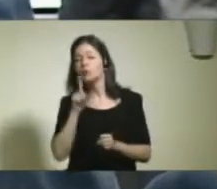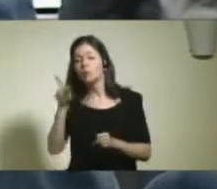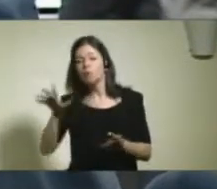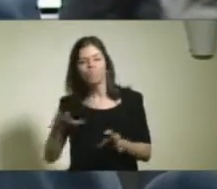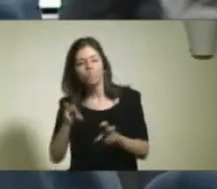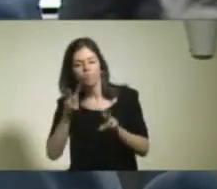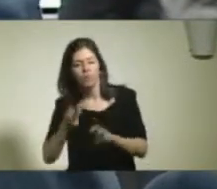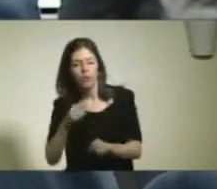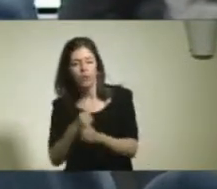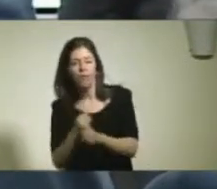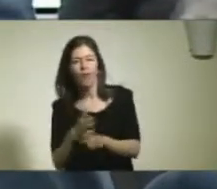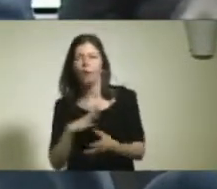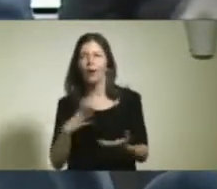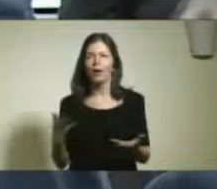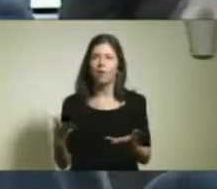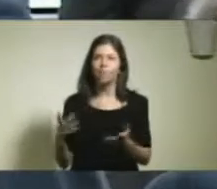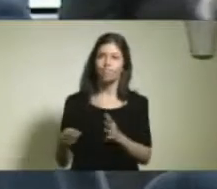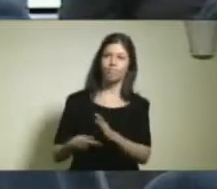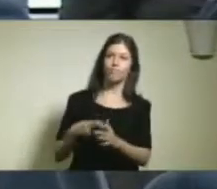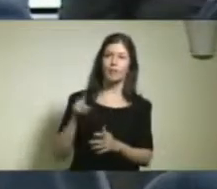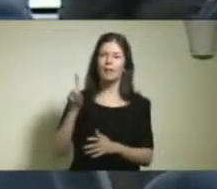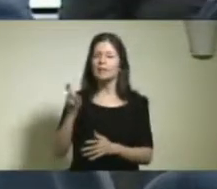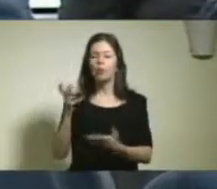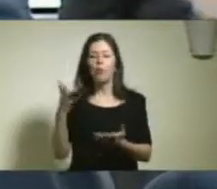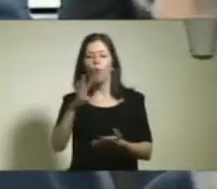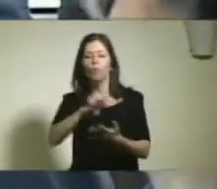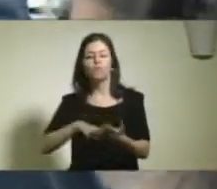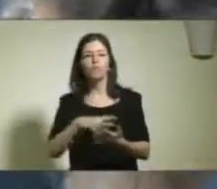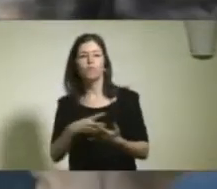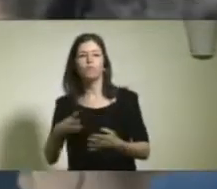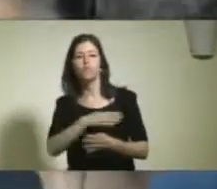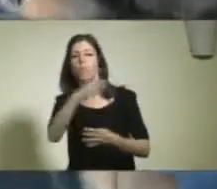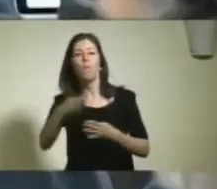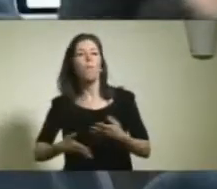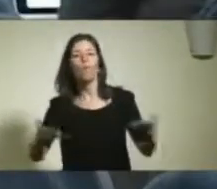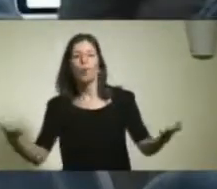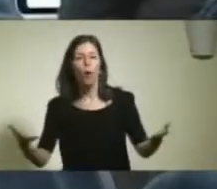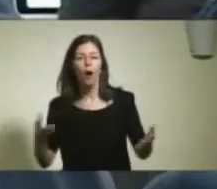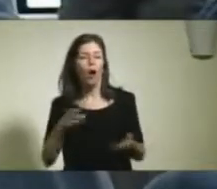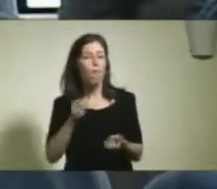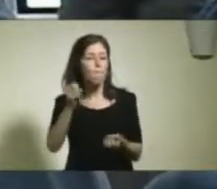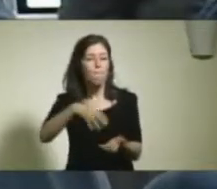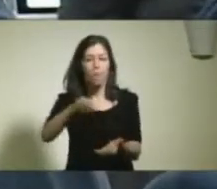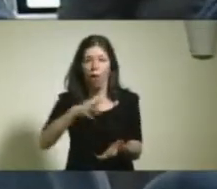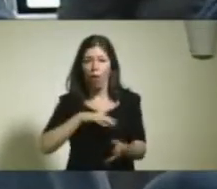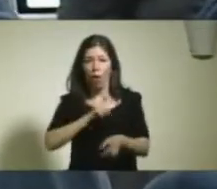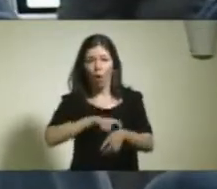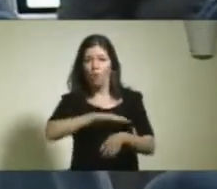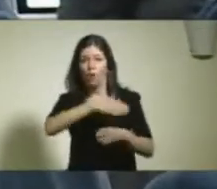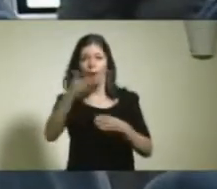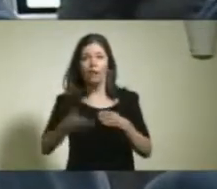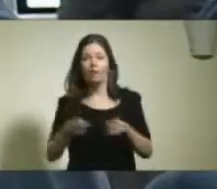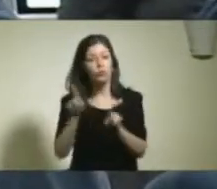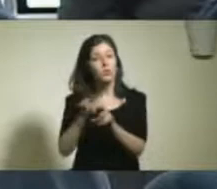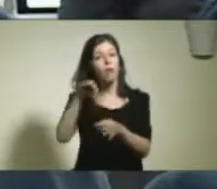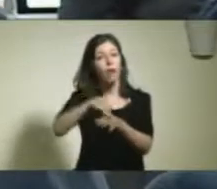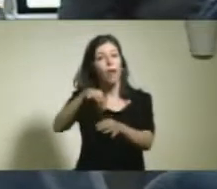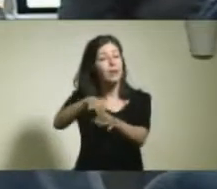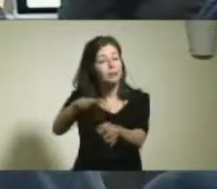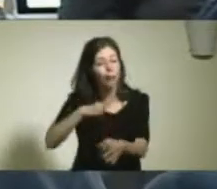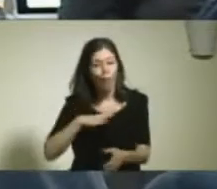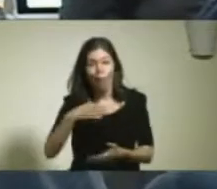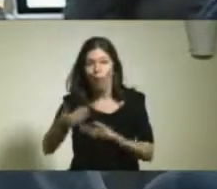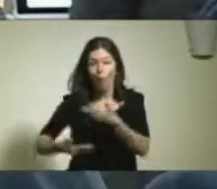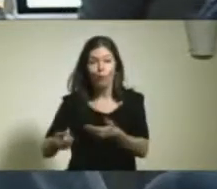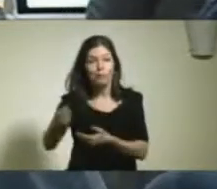ce que je voulais savoir, c'était un petit peu l'agenda qui viendrait maintenant par rapport à Alors, vous avez des échéances électorales, si j'ai bien compris.